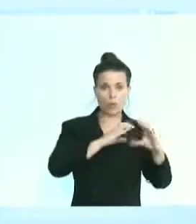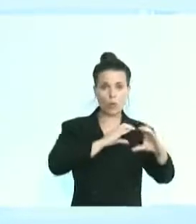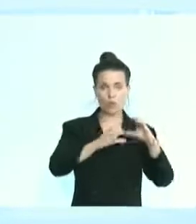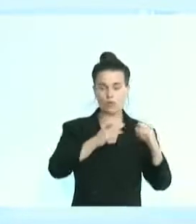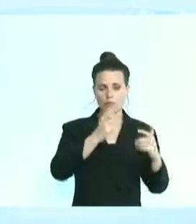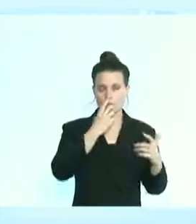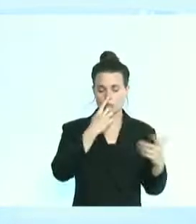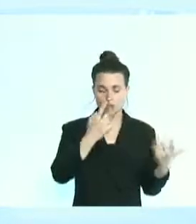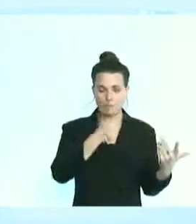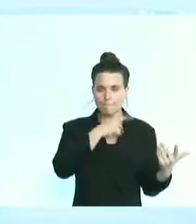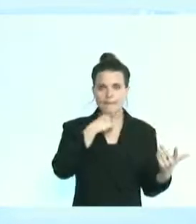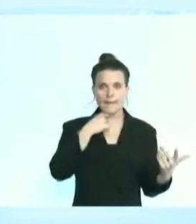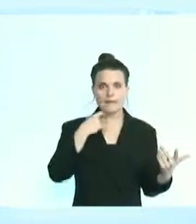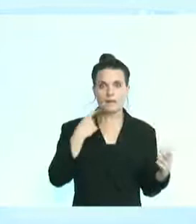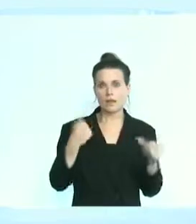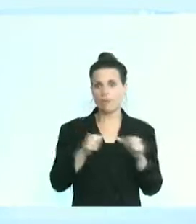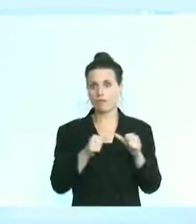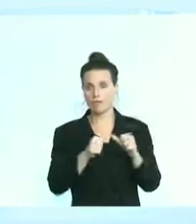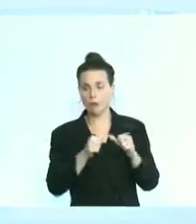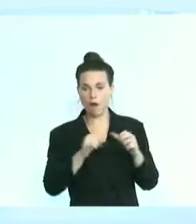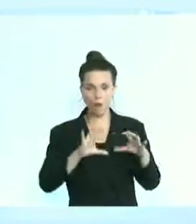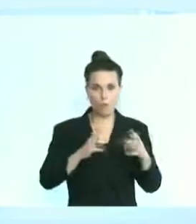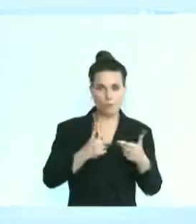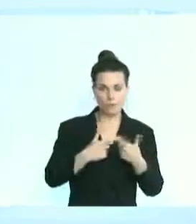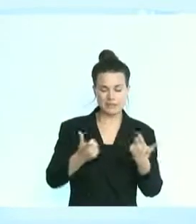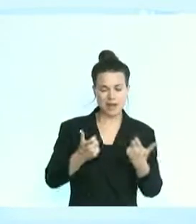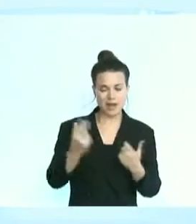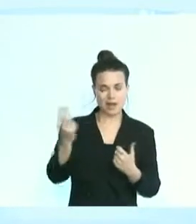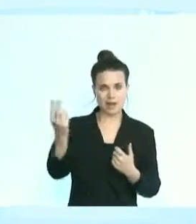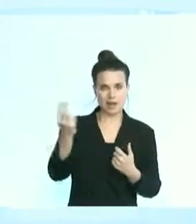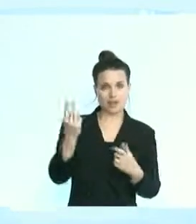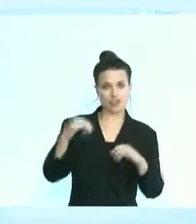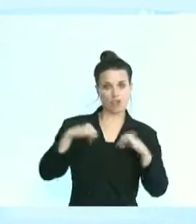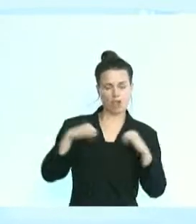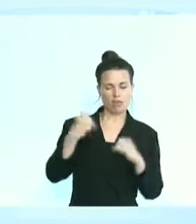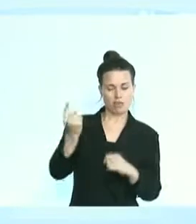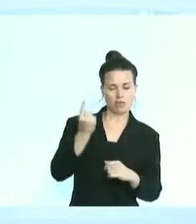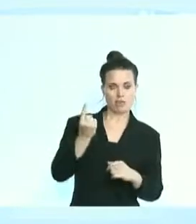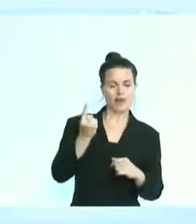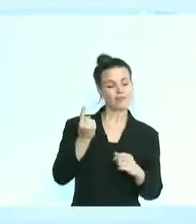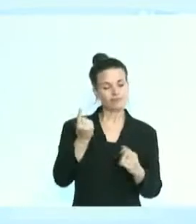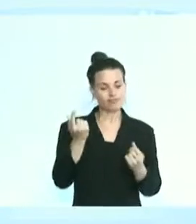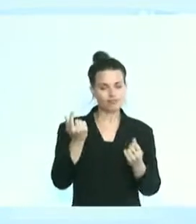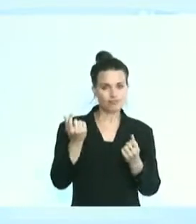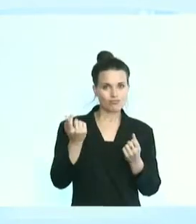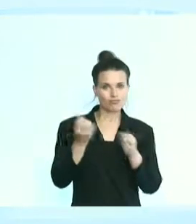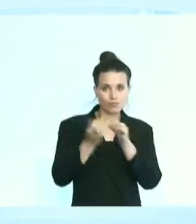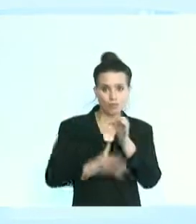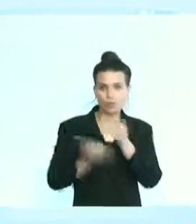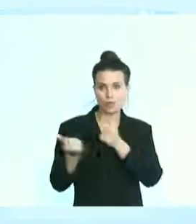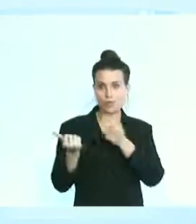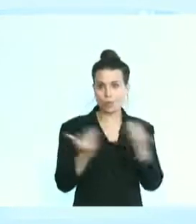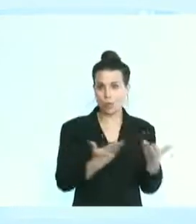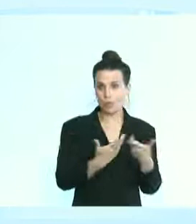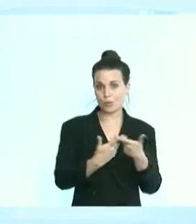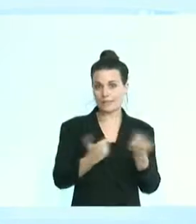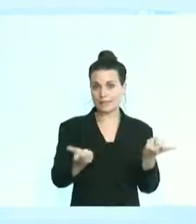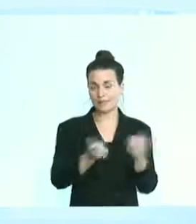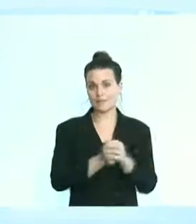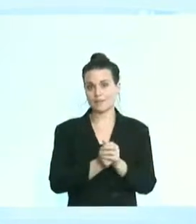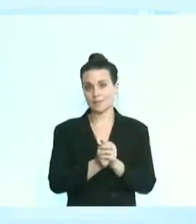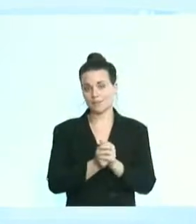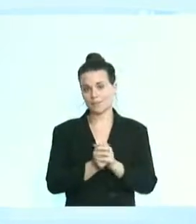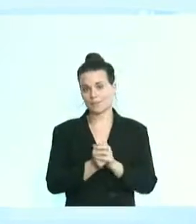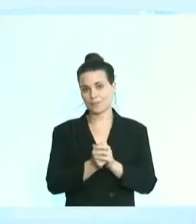vraiment important. Il y a vraiment des silos qui se sont installés et on ne peut pas parler d'une universalité de l'accessibilité si ces silos